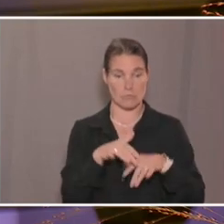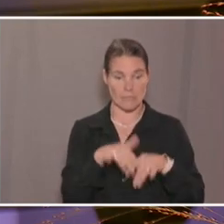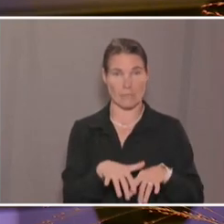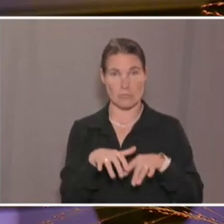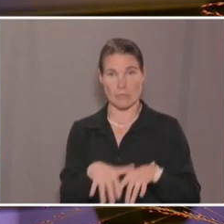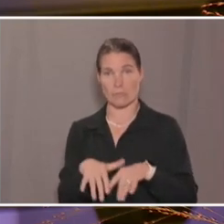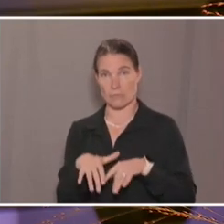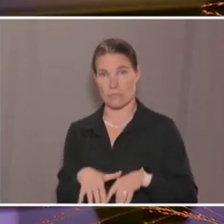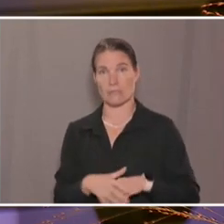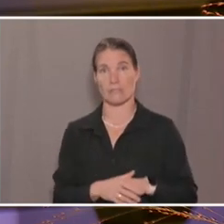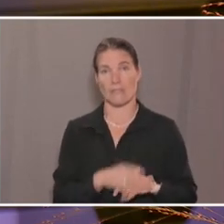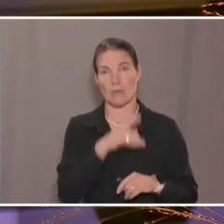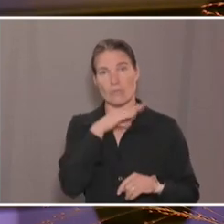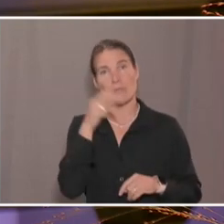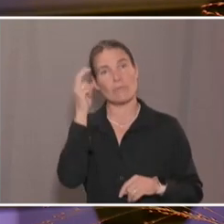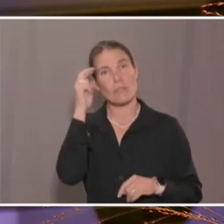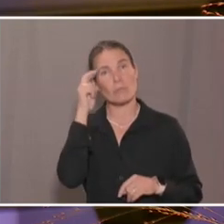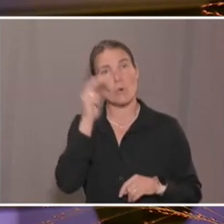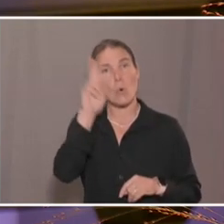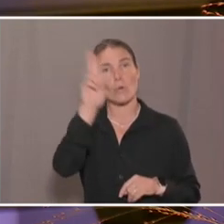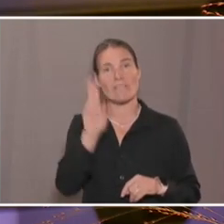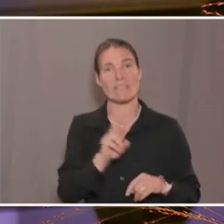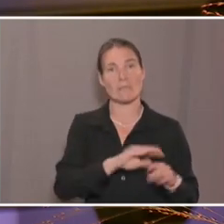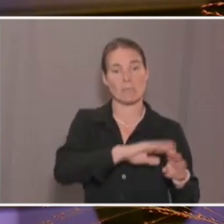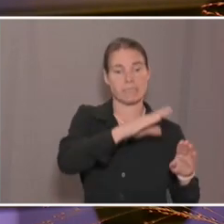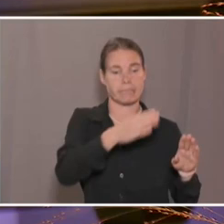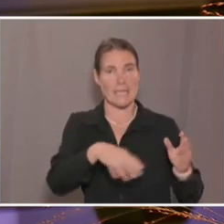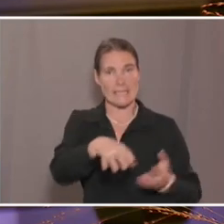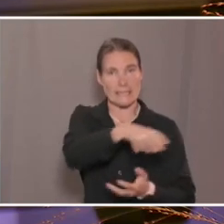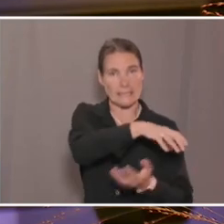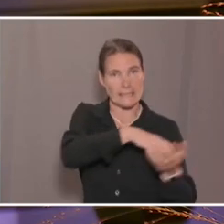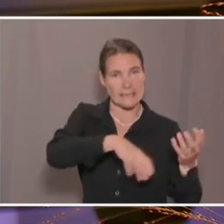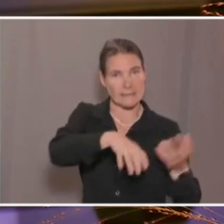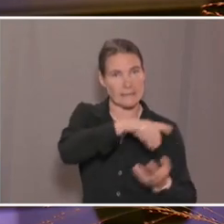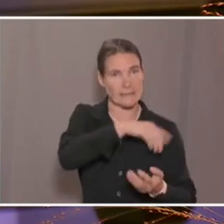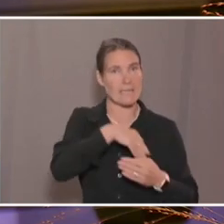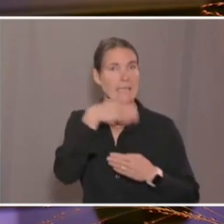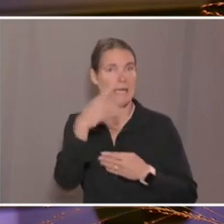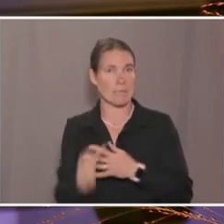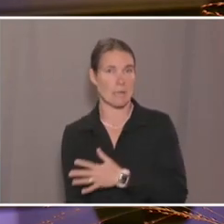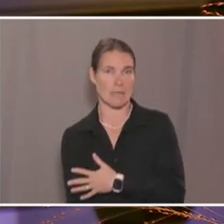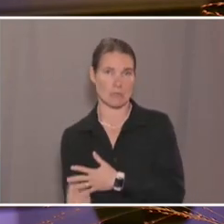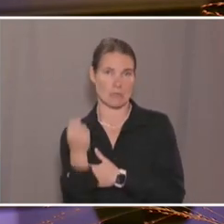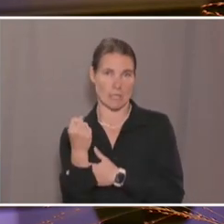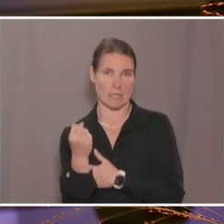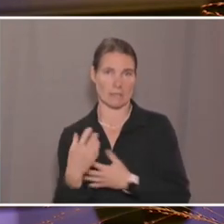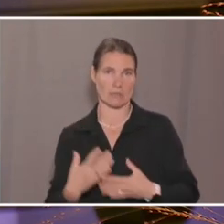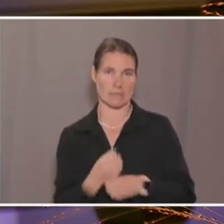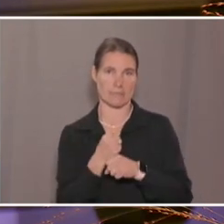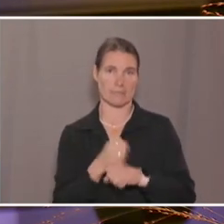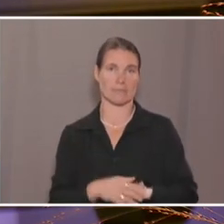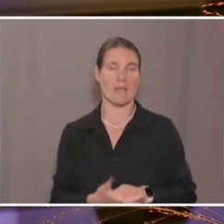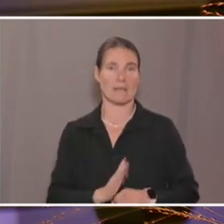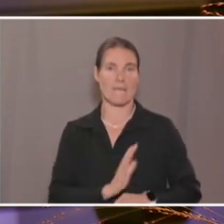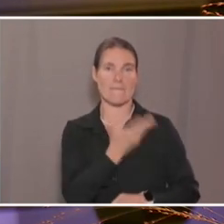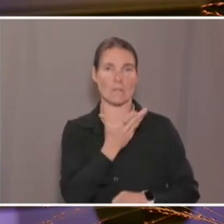haben Widrigkeiten überlebt und sind aus Krisen immer gestärkt hervorgegangen. Dieser Erfolg war